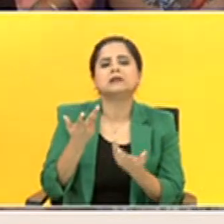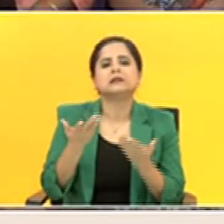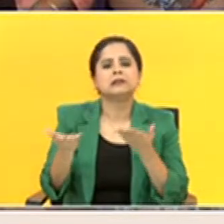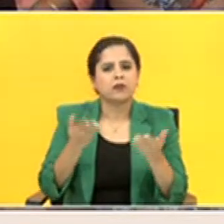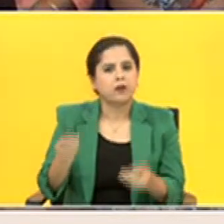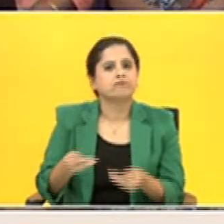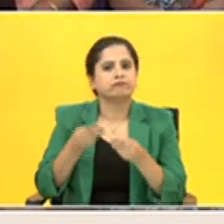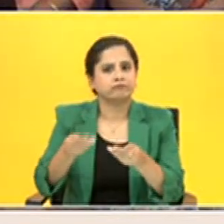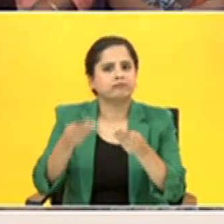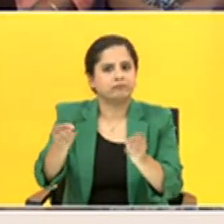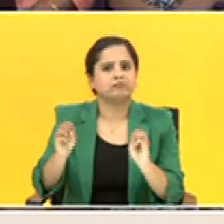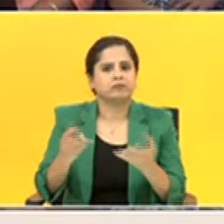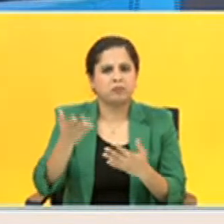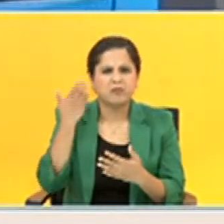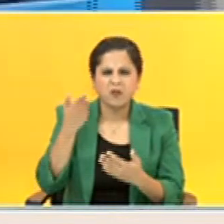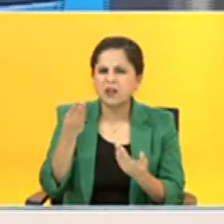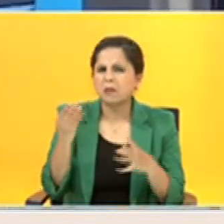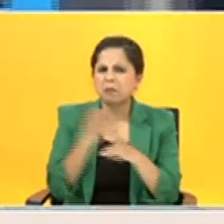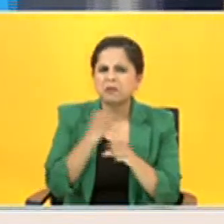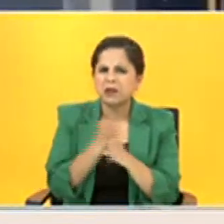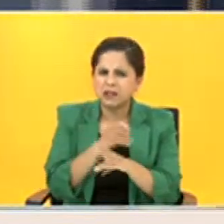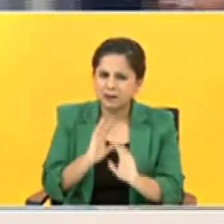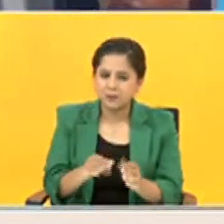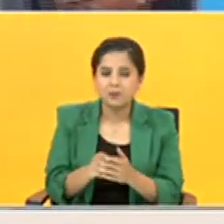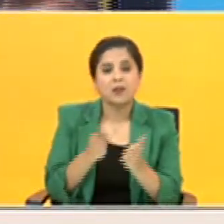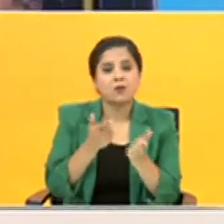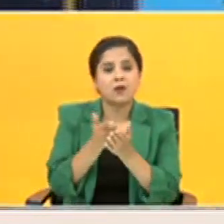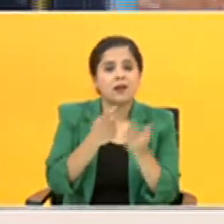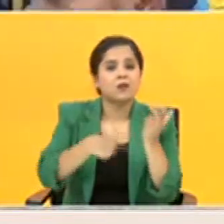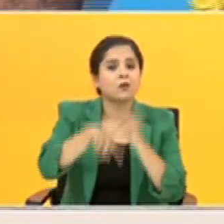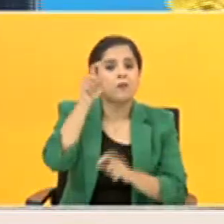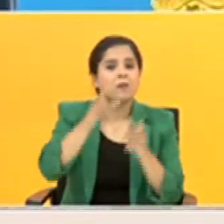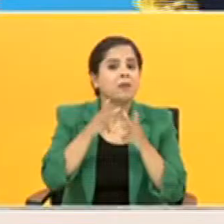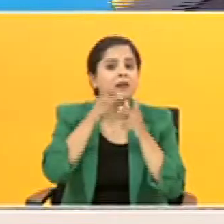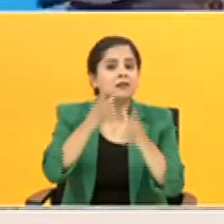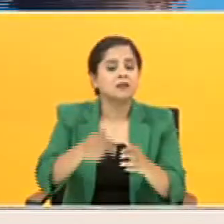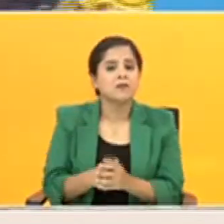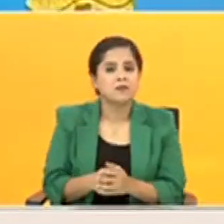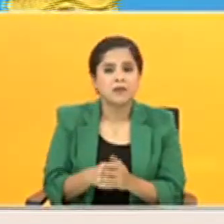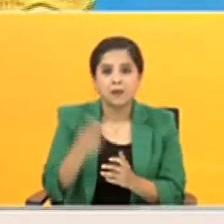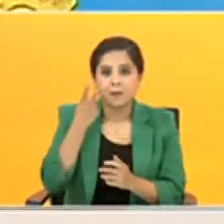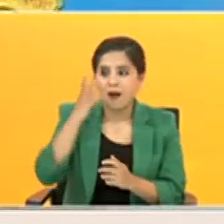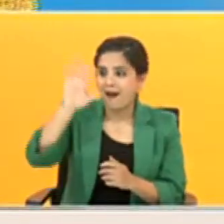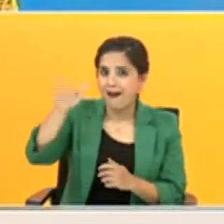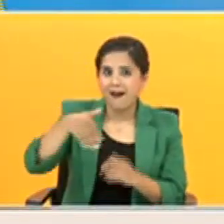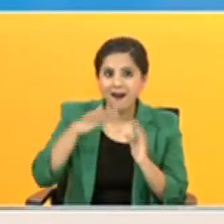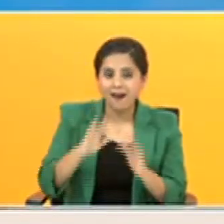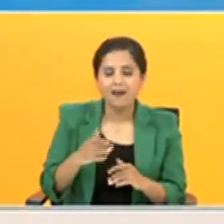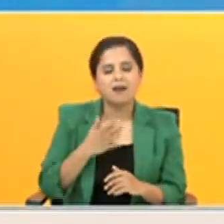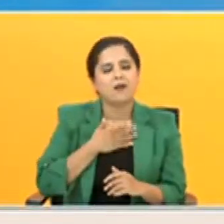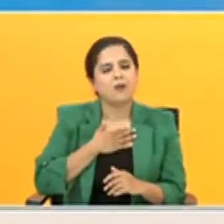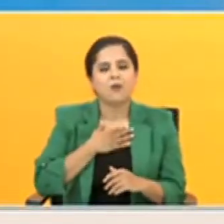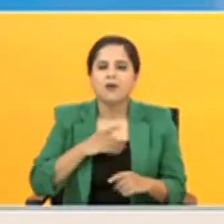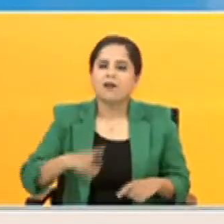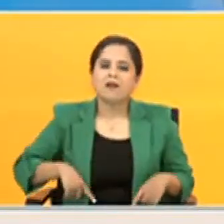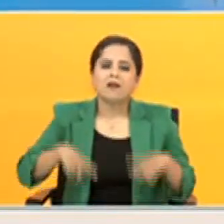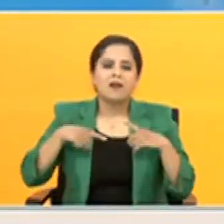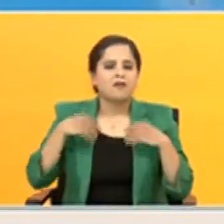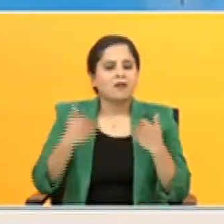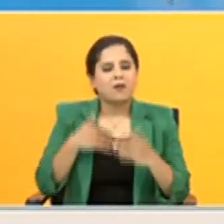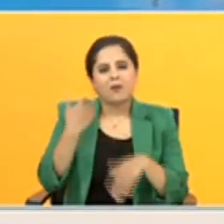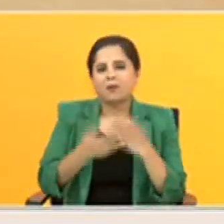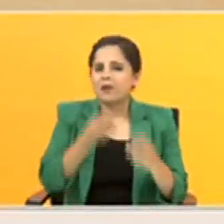हैं। गांव के लोगों का कहना है कि बस के आने से उन लोगों का जीवन बहुत आसान हो